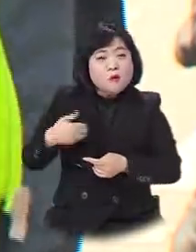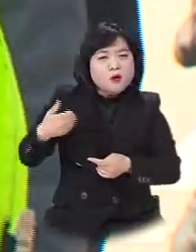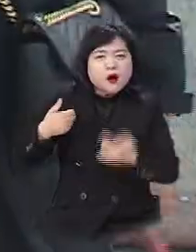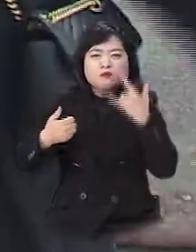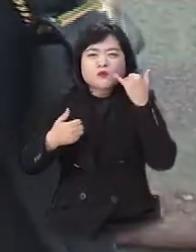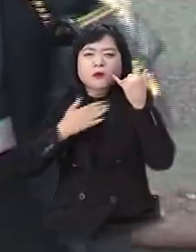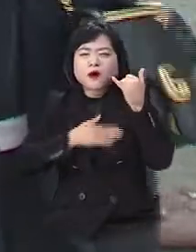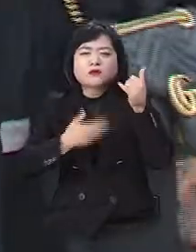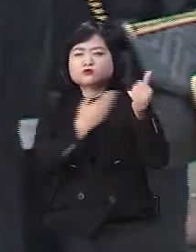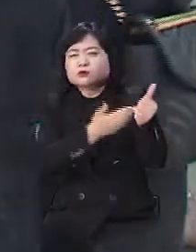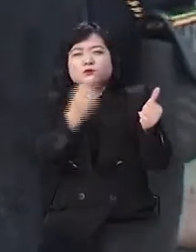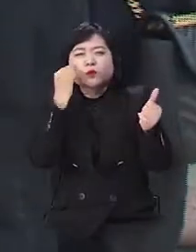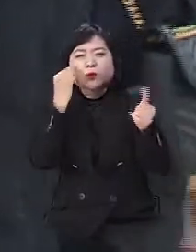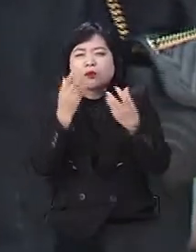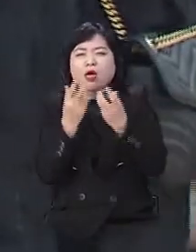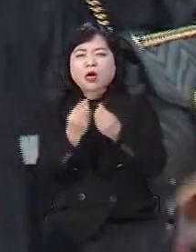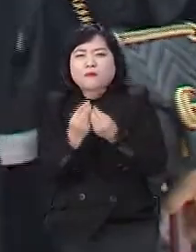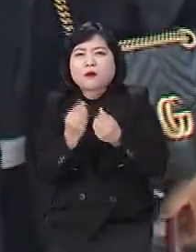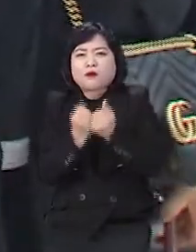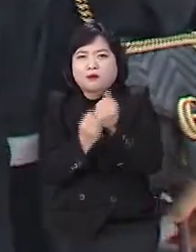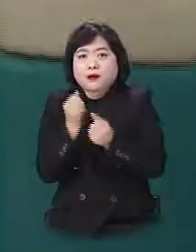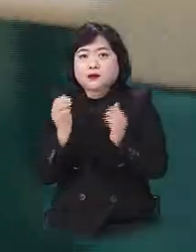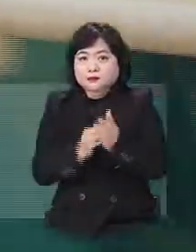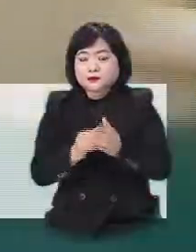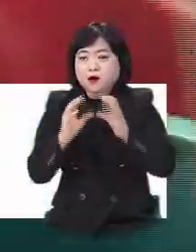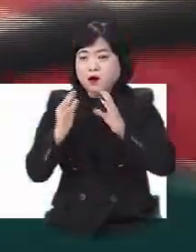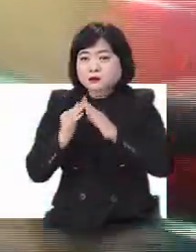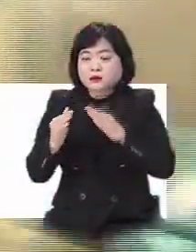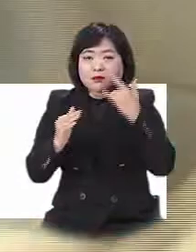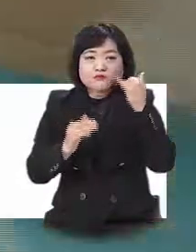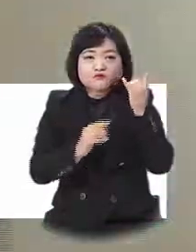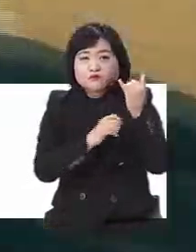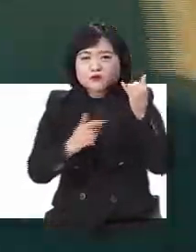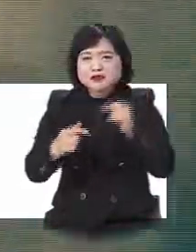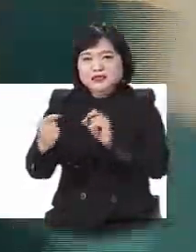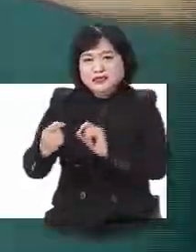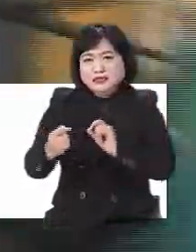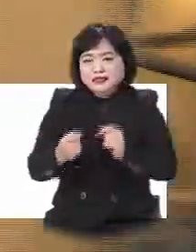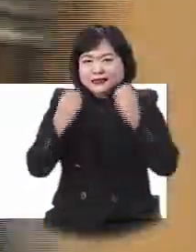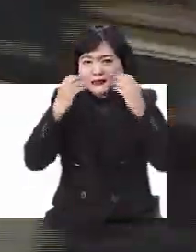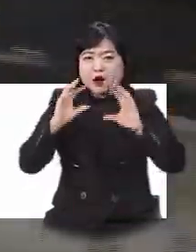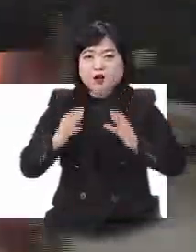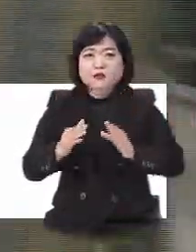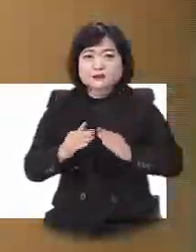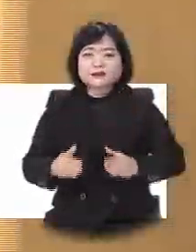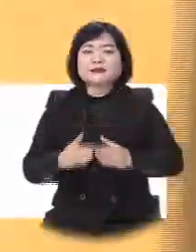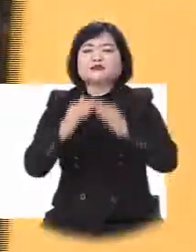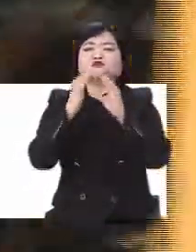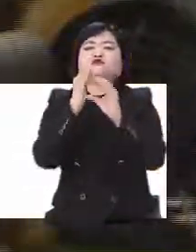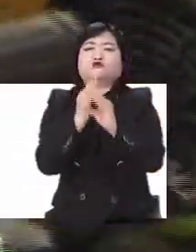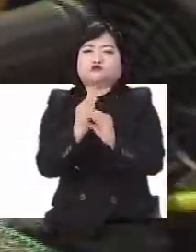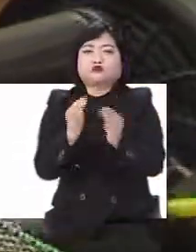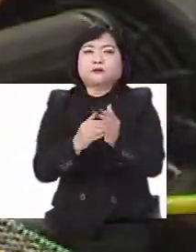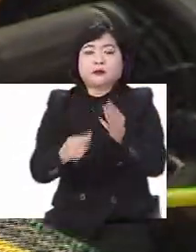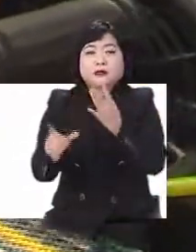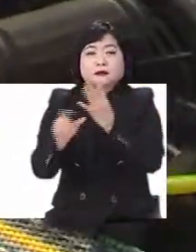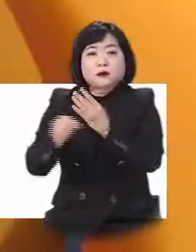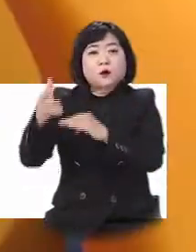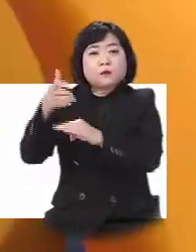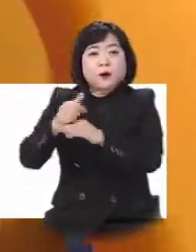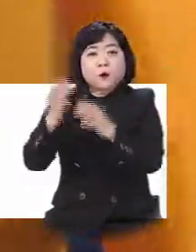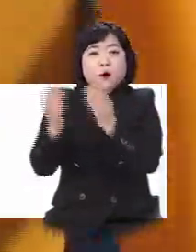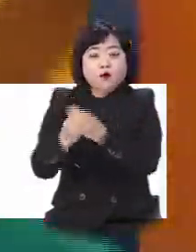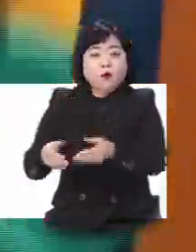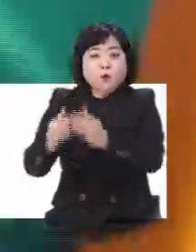통보를 하지 못했다고 해명했습니다. 어린이집과 학부모들은 인근에 새 어린이집을 짓고 있어 다음 달 말